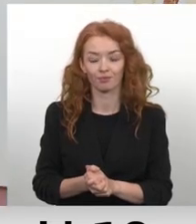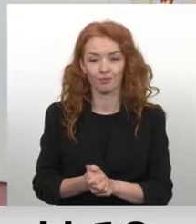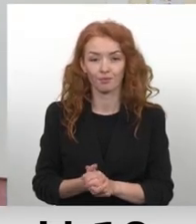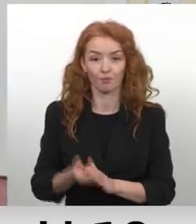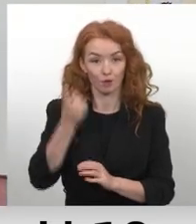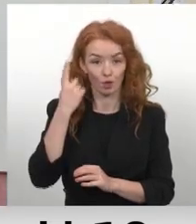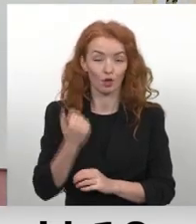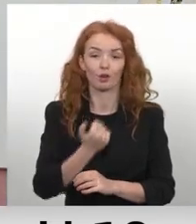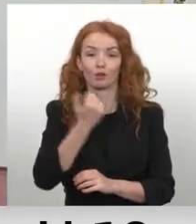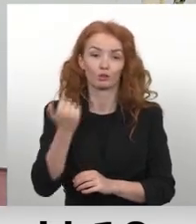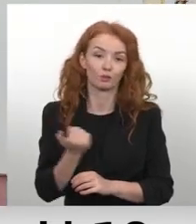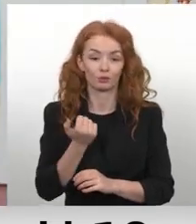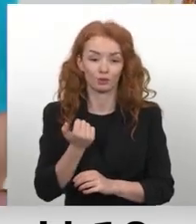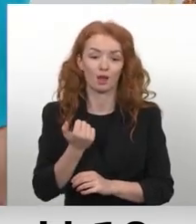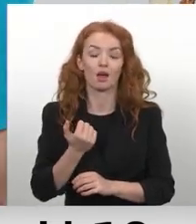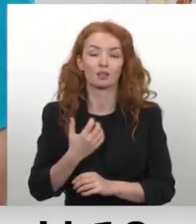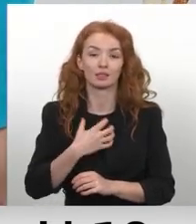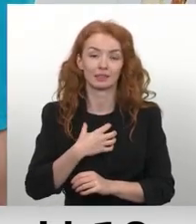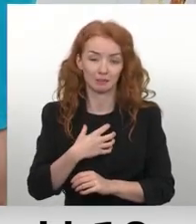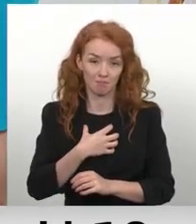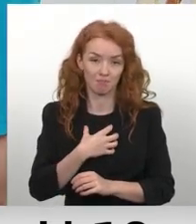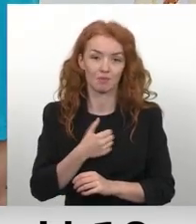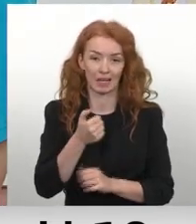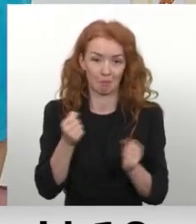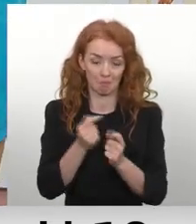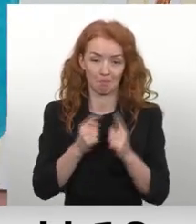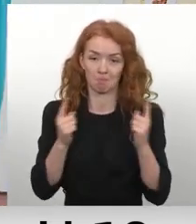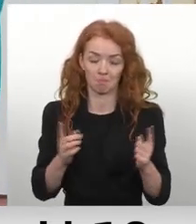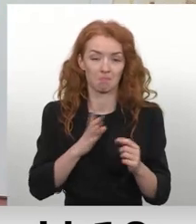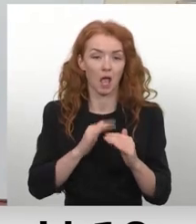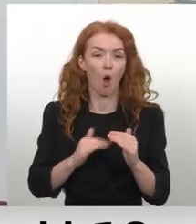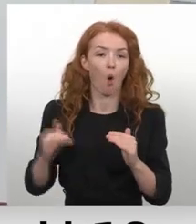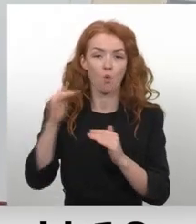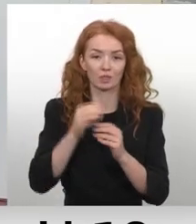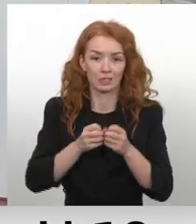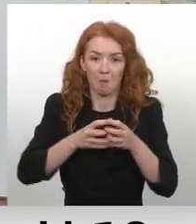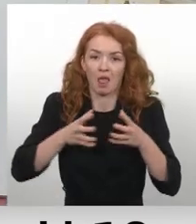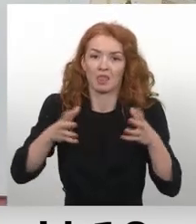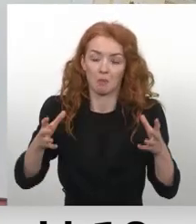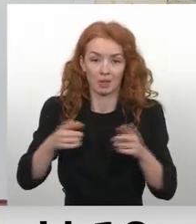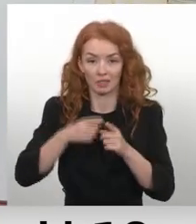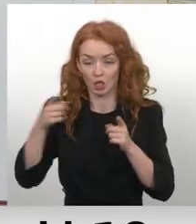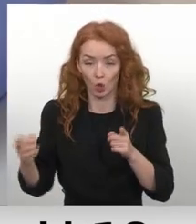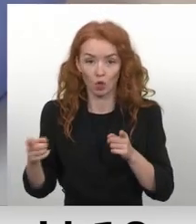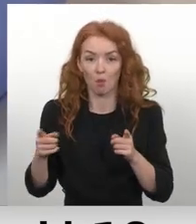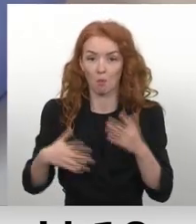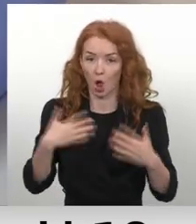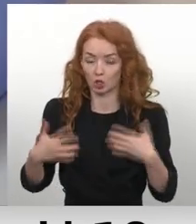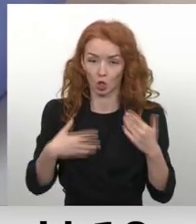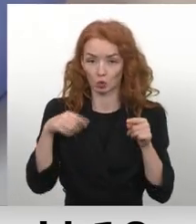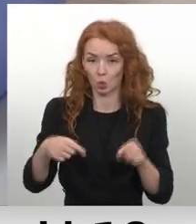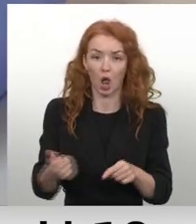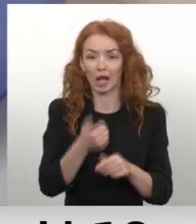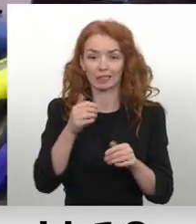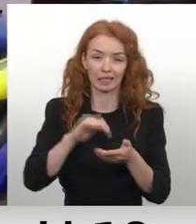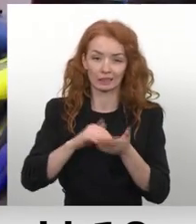Aizvadītās gripas epidēmijas laiku SPKC vērtē kā augstas izplatības sezonu. Infektologi bažījas, ka arī šogad situācija varētu